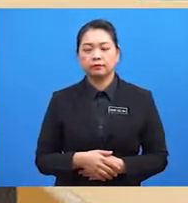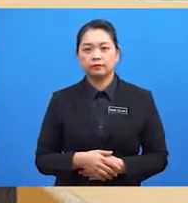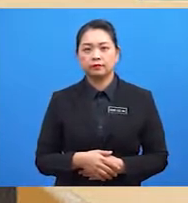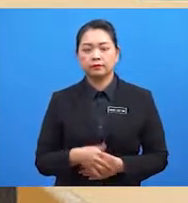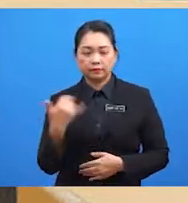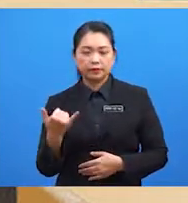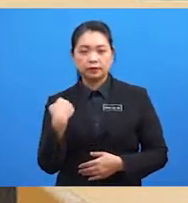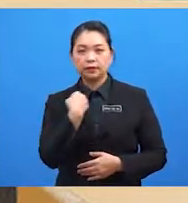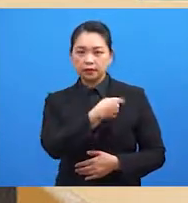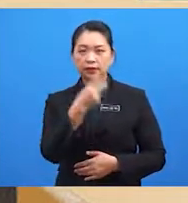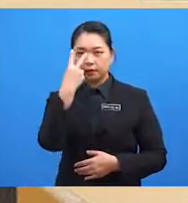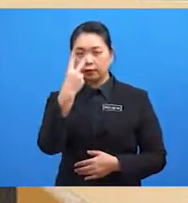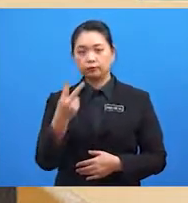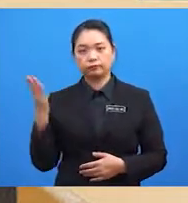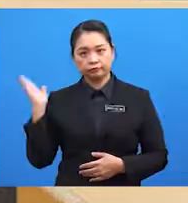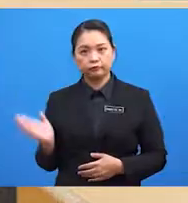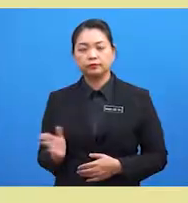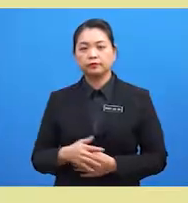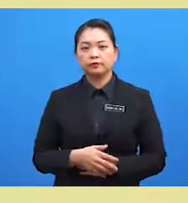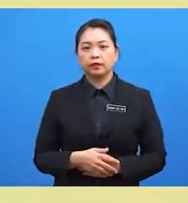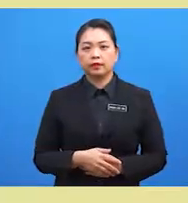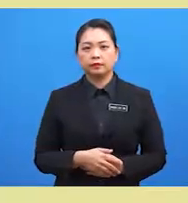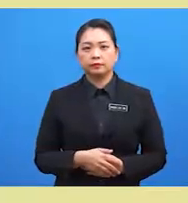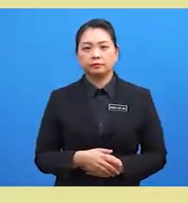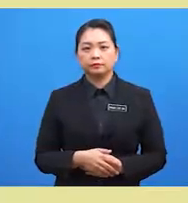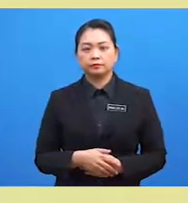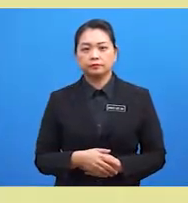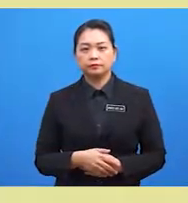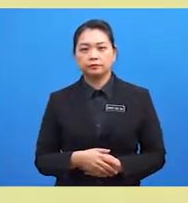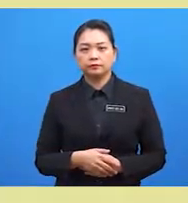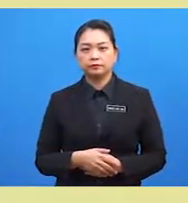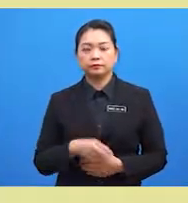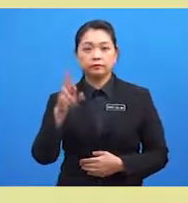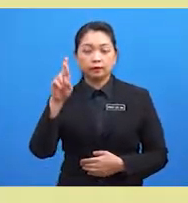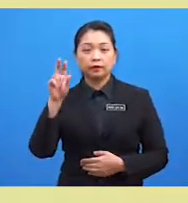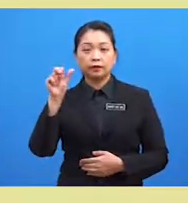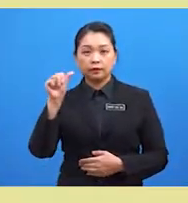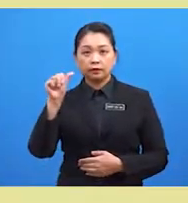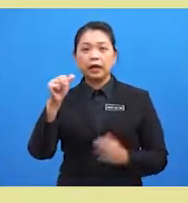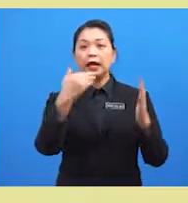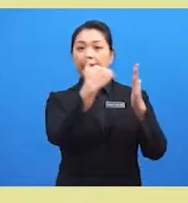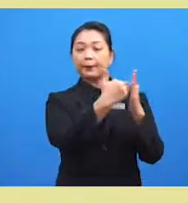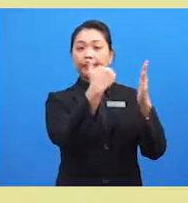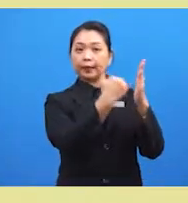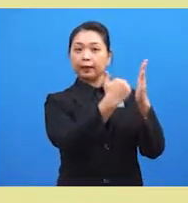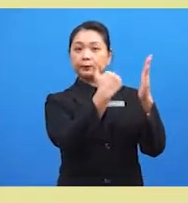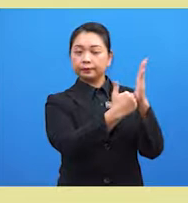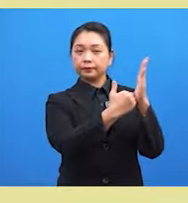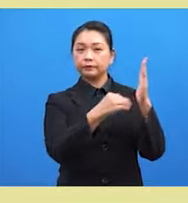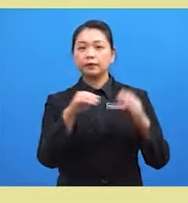kita perhatikan slide berikut. RA bermaksud rangkap,